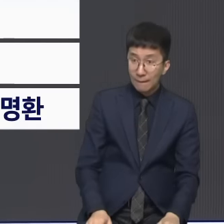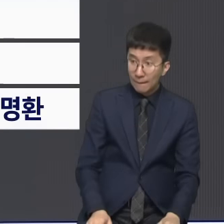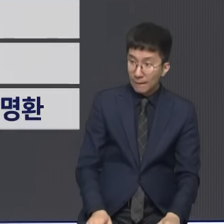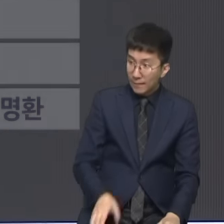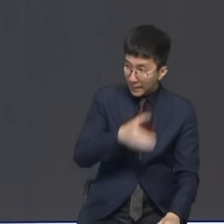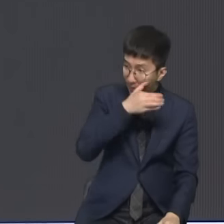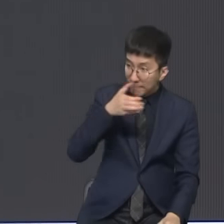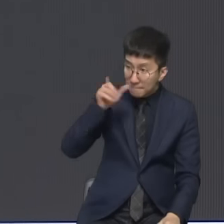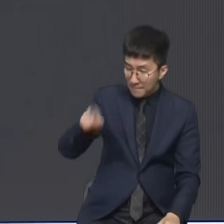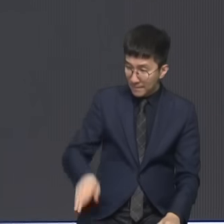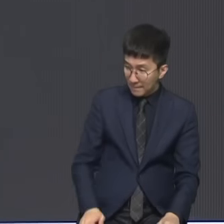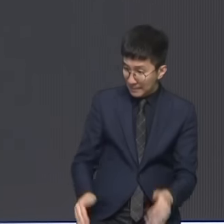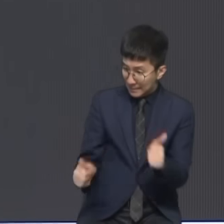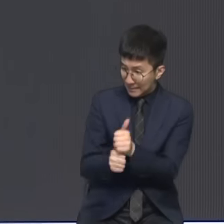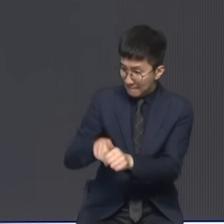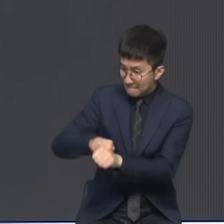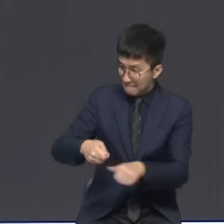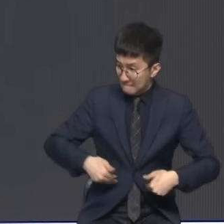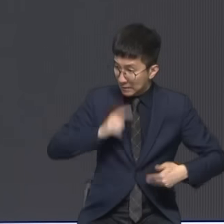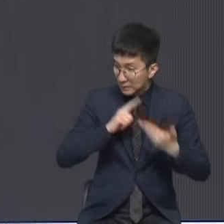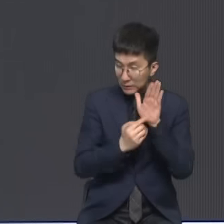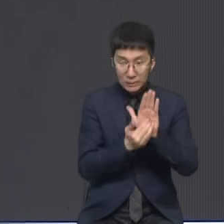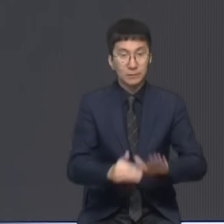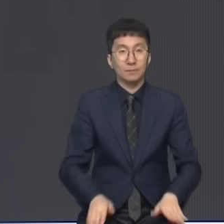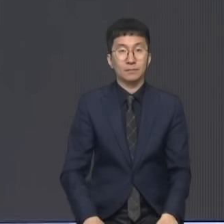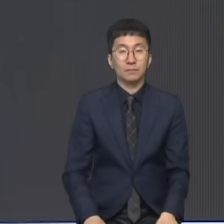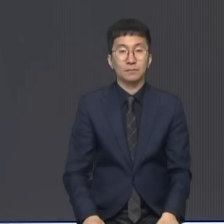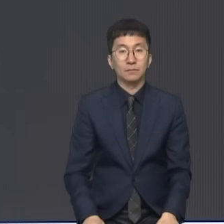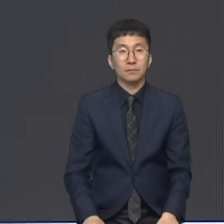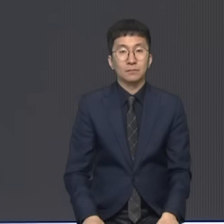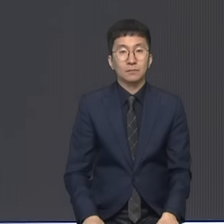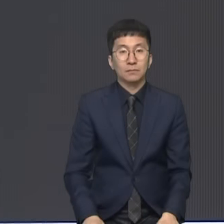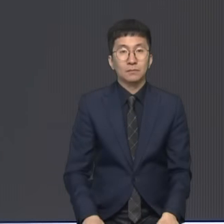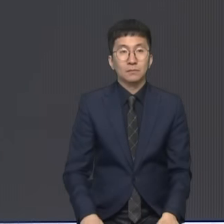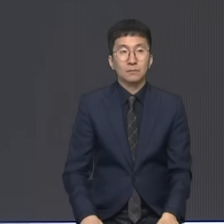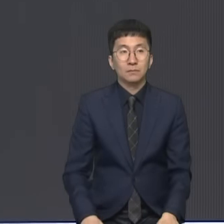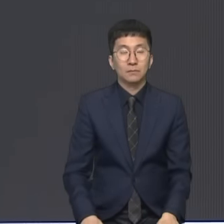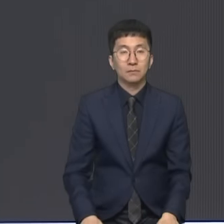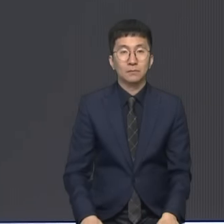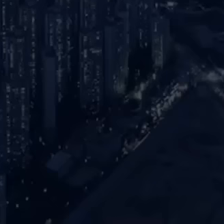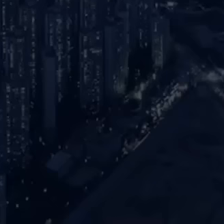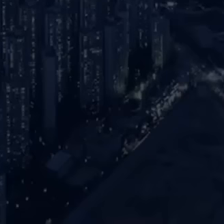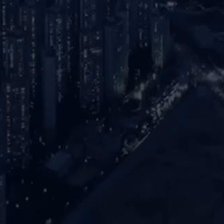차관을 처벌하라고 강하게 반발했습니다. SBS 박지현입니다.